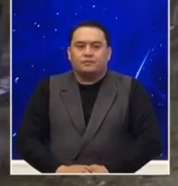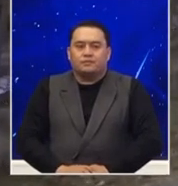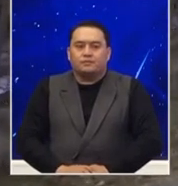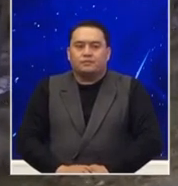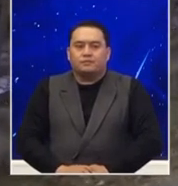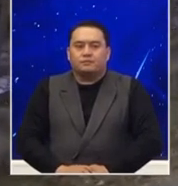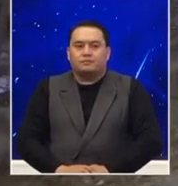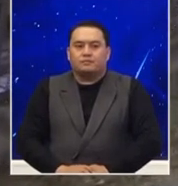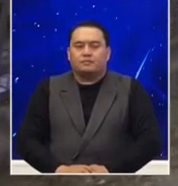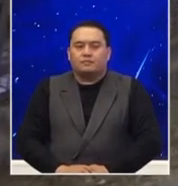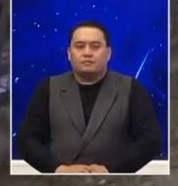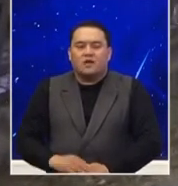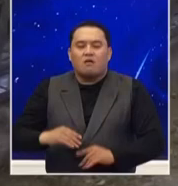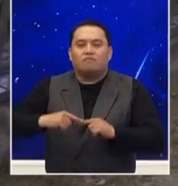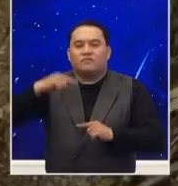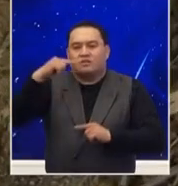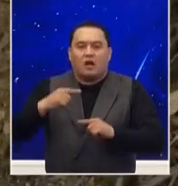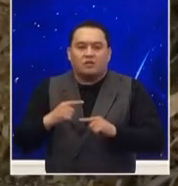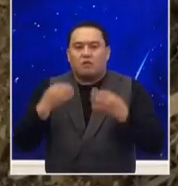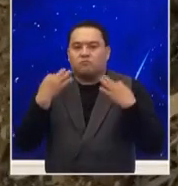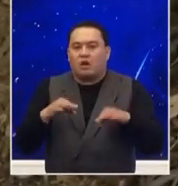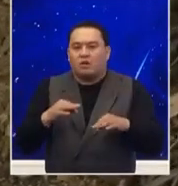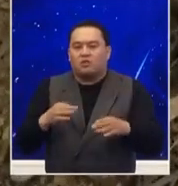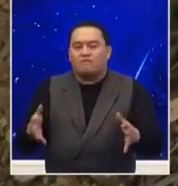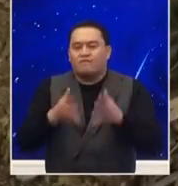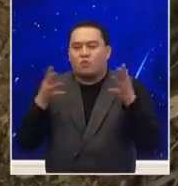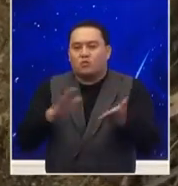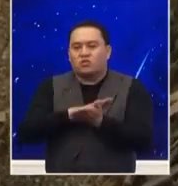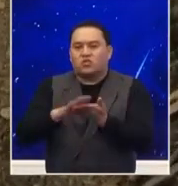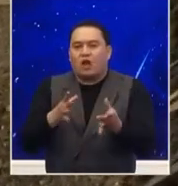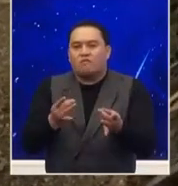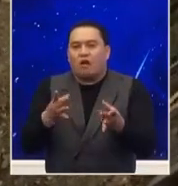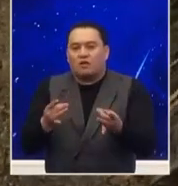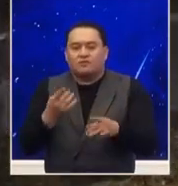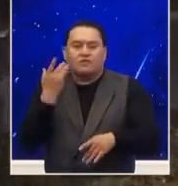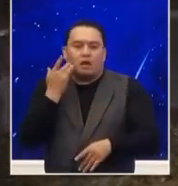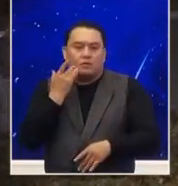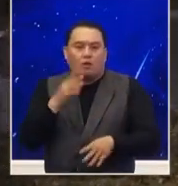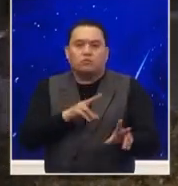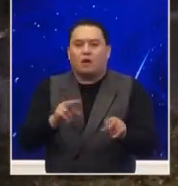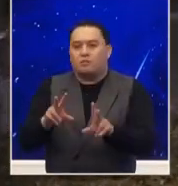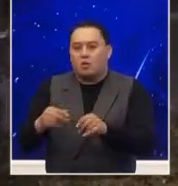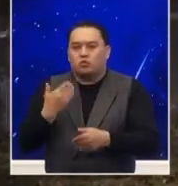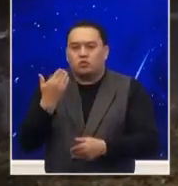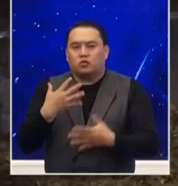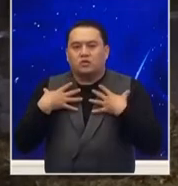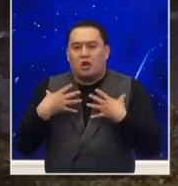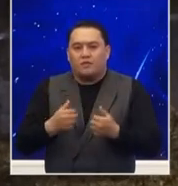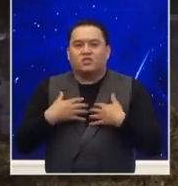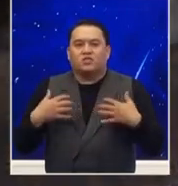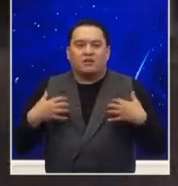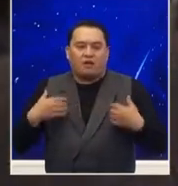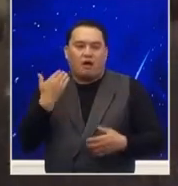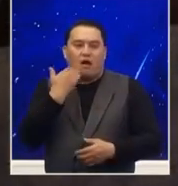Высота коровников и установленное оборудование позволяют поддерживать воздух в чистом и влажном состоянии, что благоприятно сказывается на здоровье животных